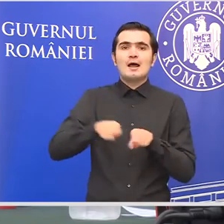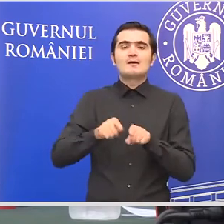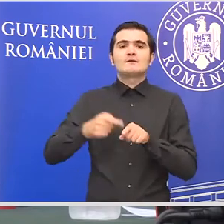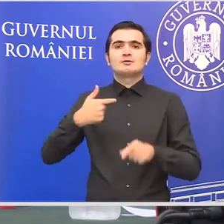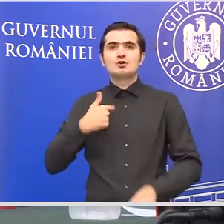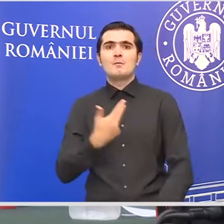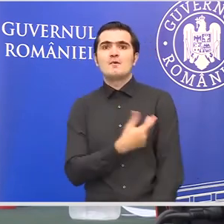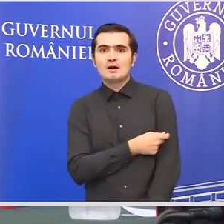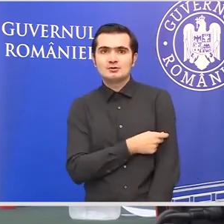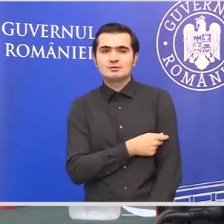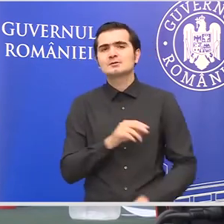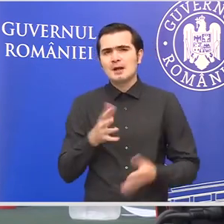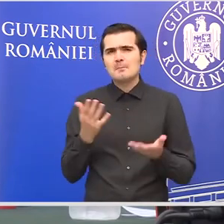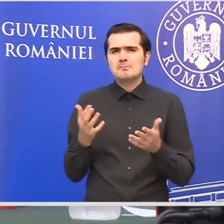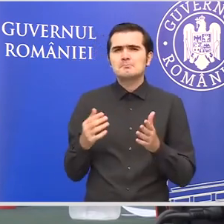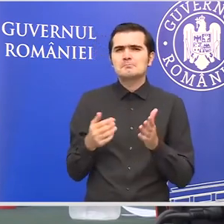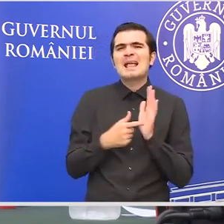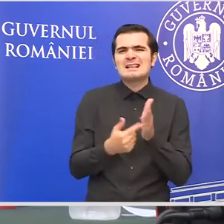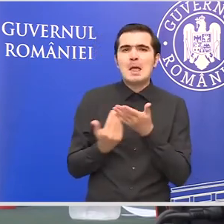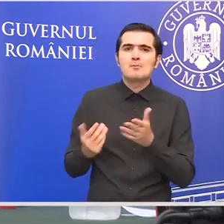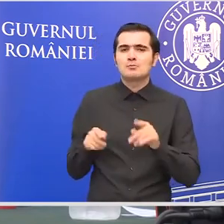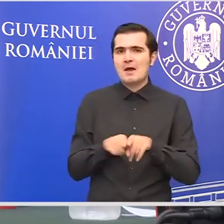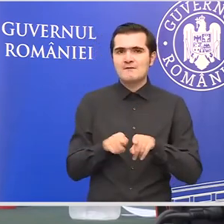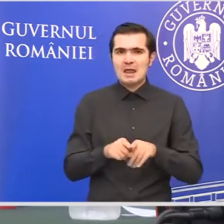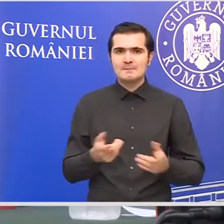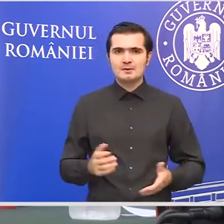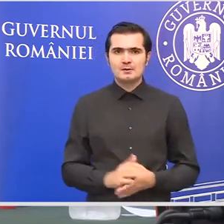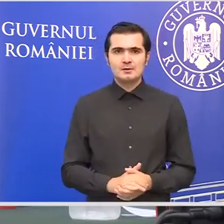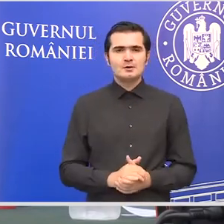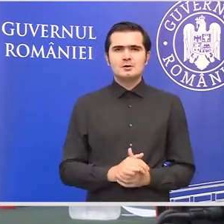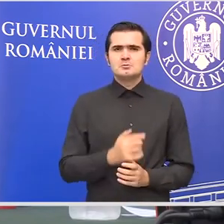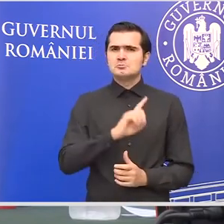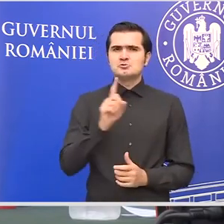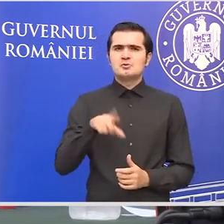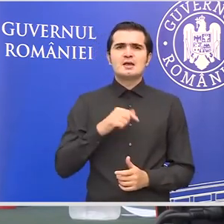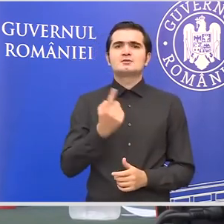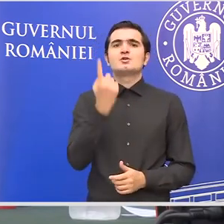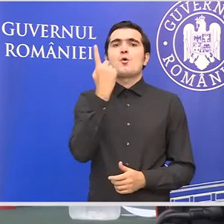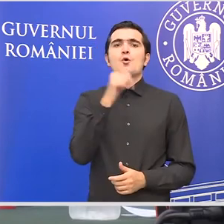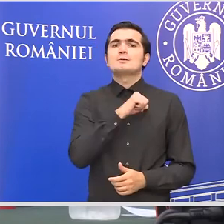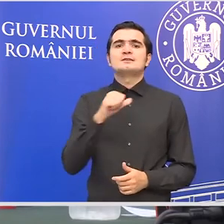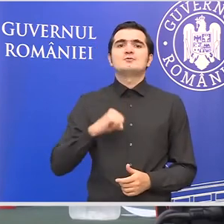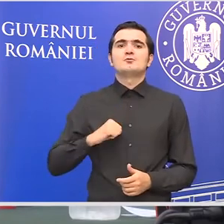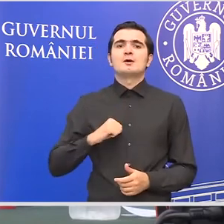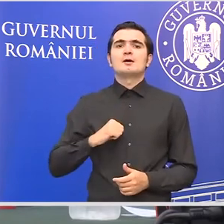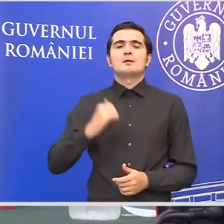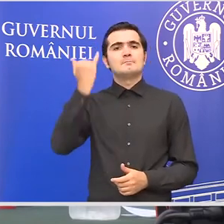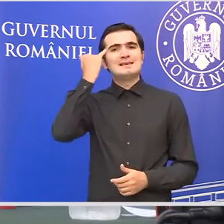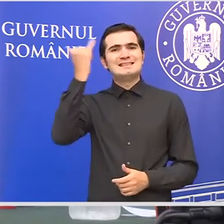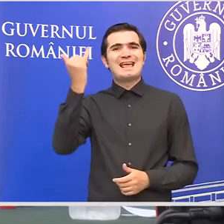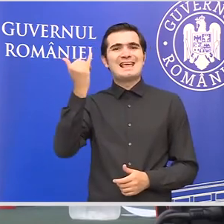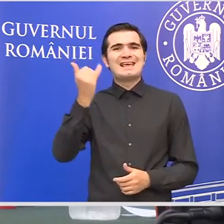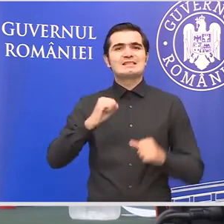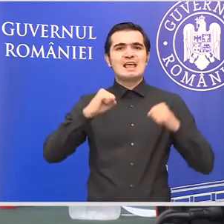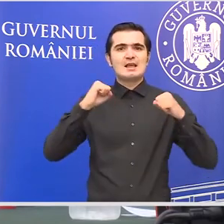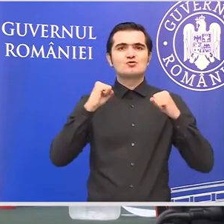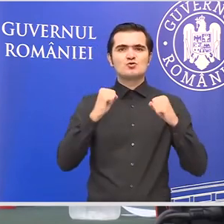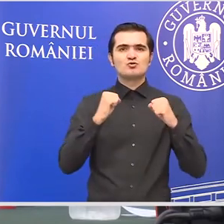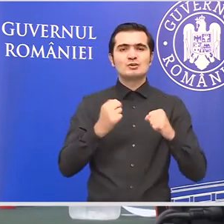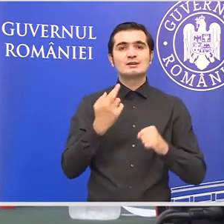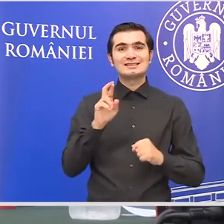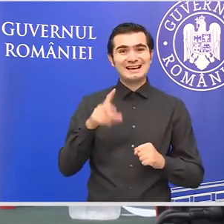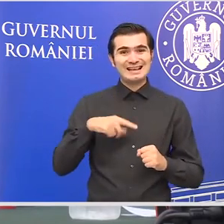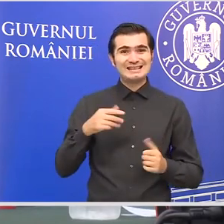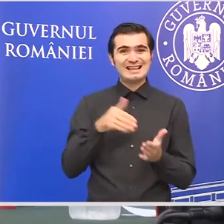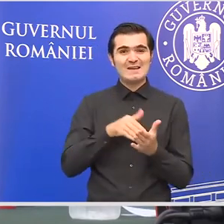voi vaccina și eu. Deci nu există neapărat o rețetă de succes, însă implicarea este foarte